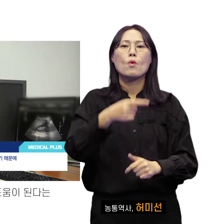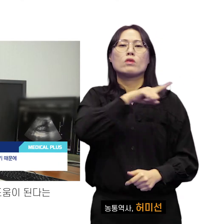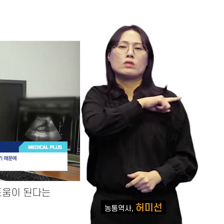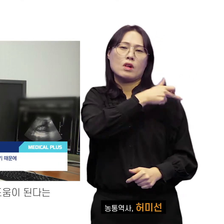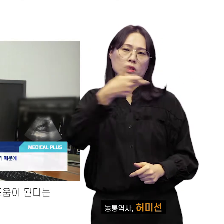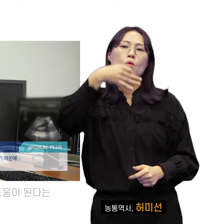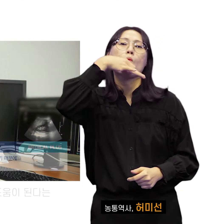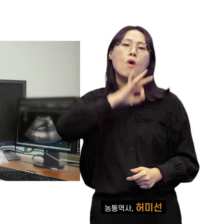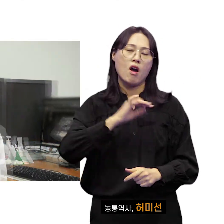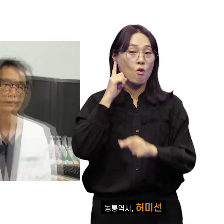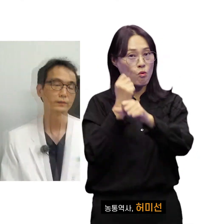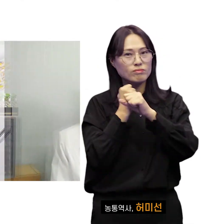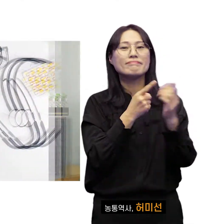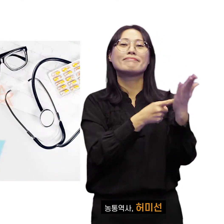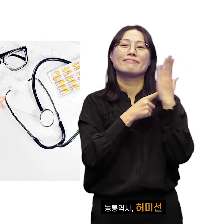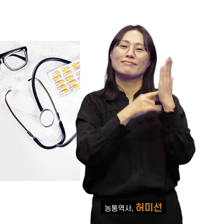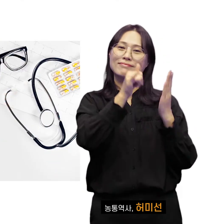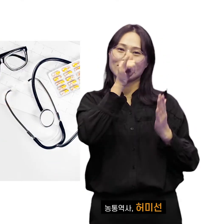있습니다.